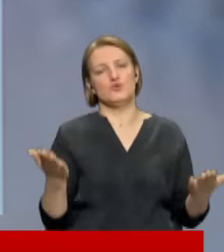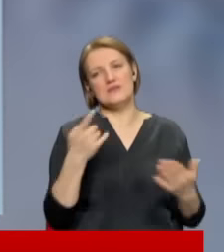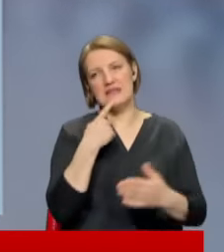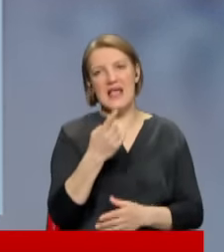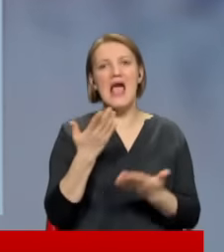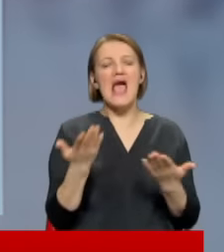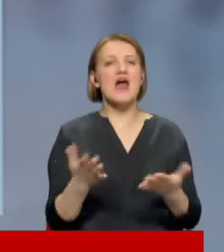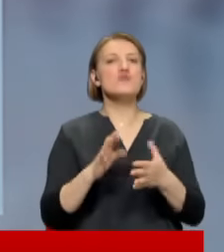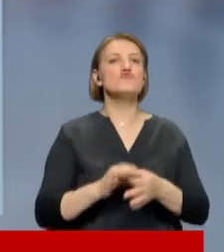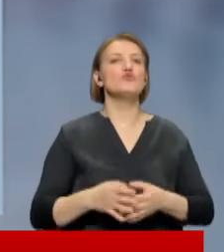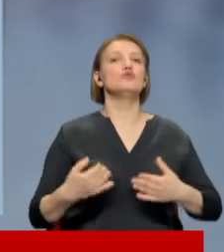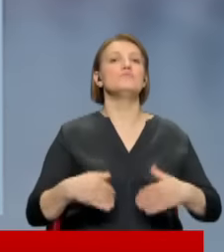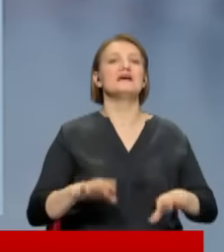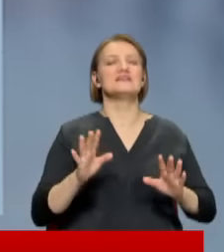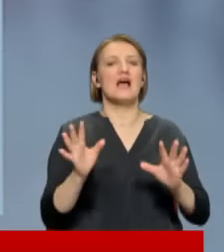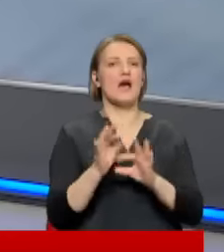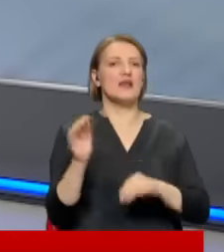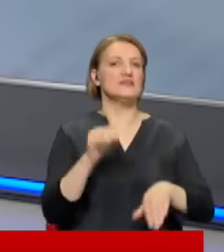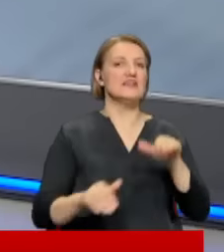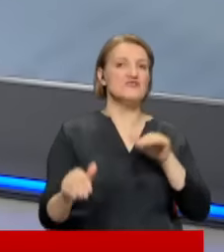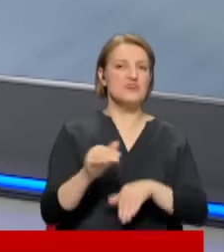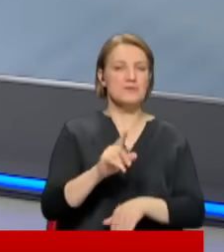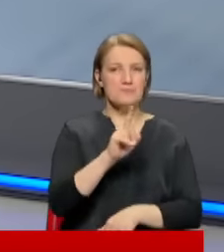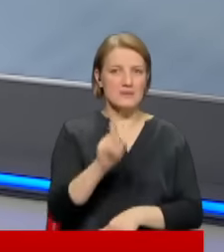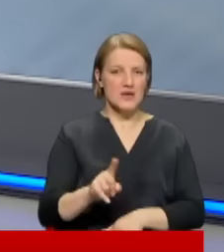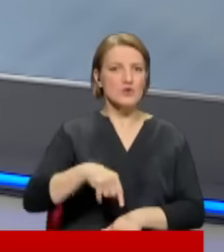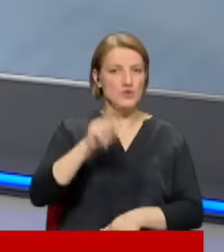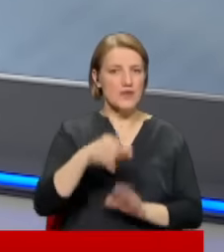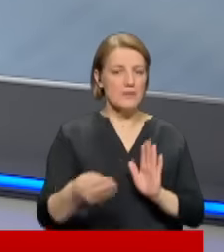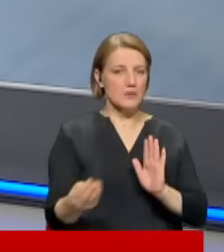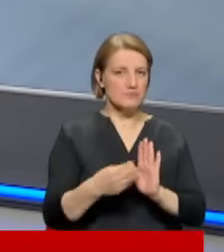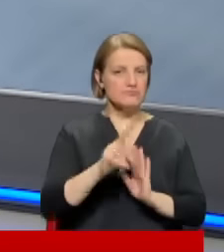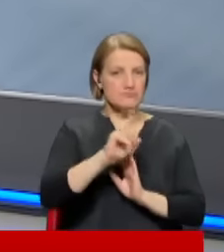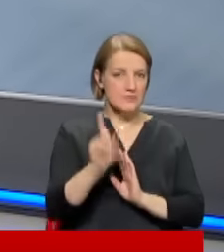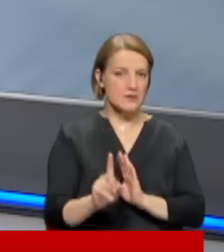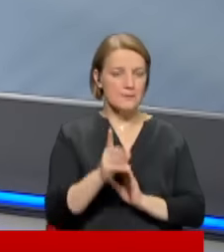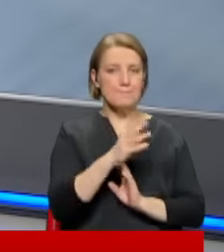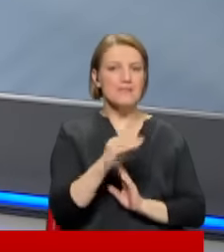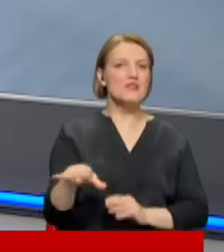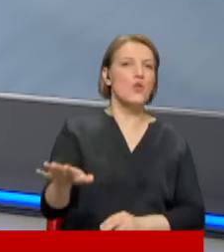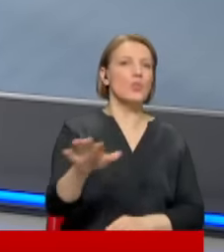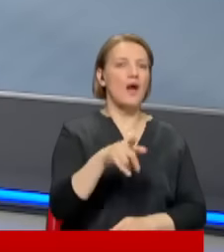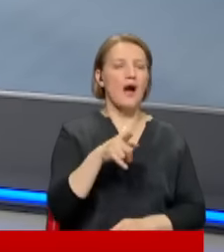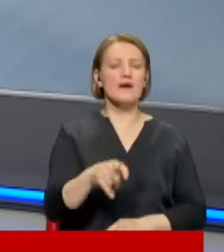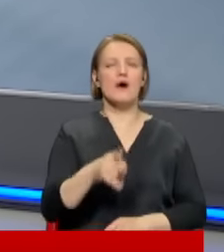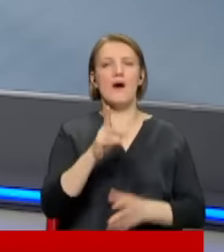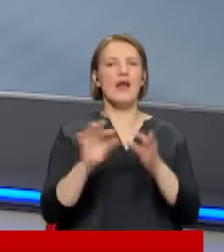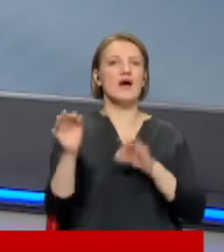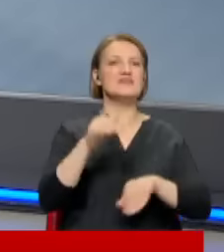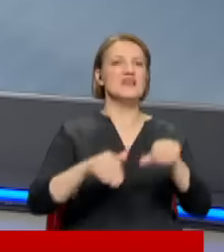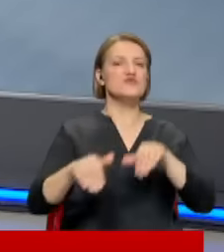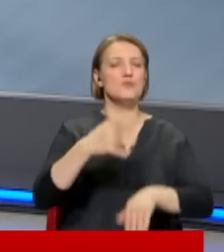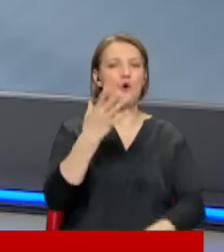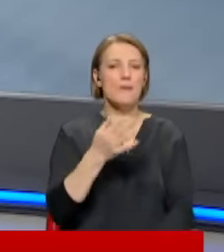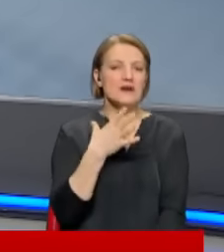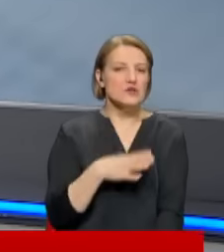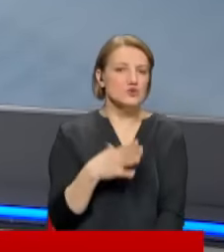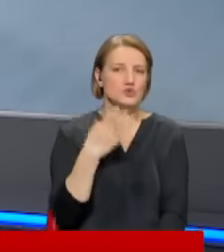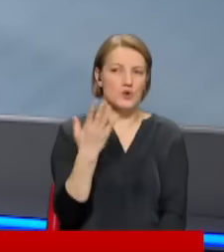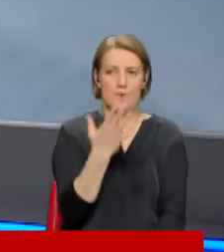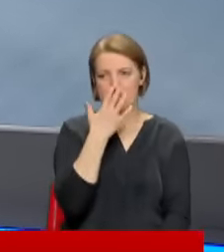konuştu. Eğer çözülmezse erken seçimi gündemine alacak mı ki milyonlar o erken seçimin olmasını